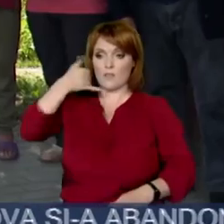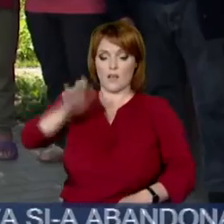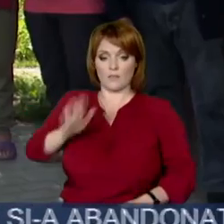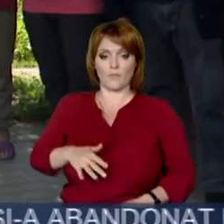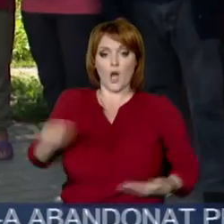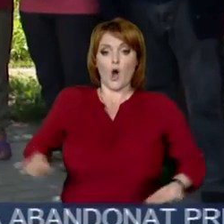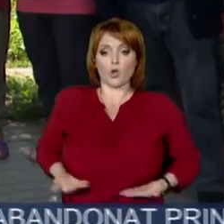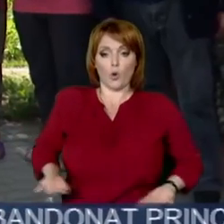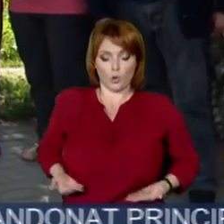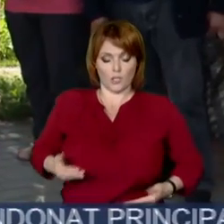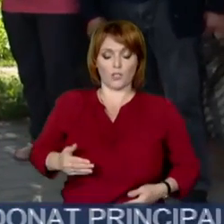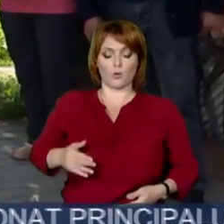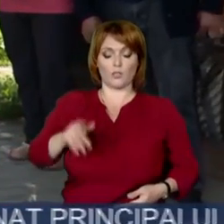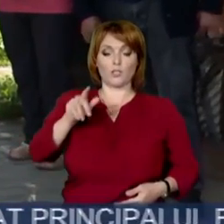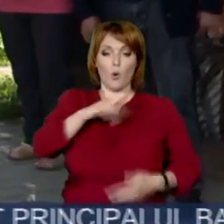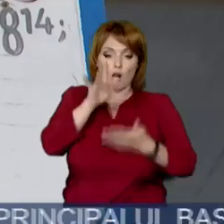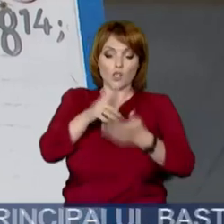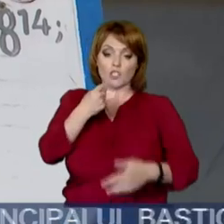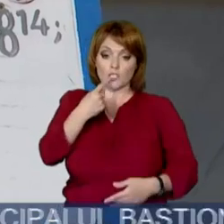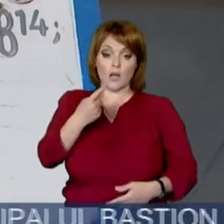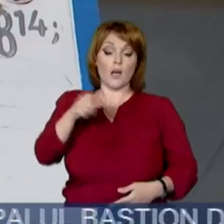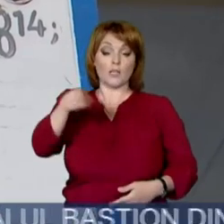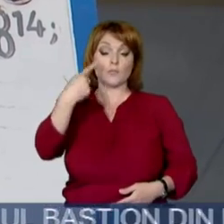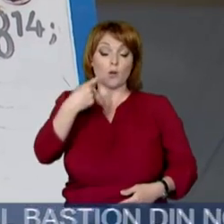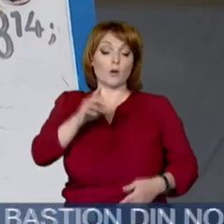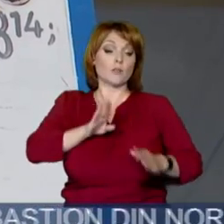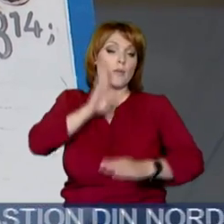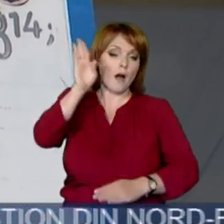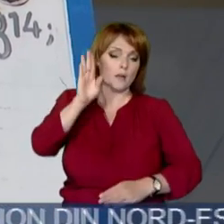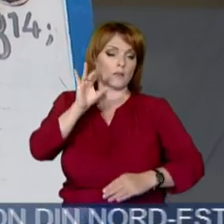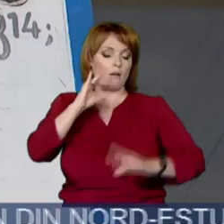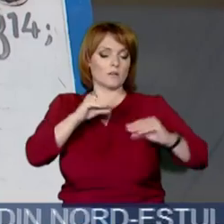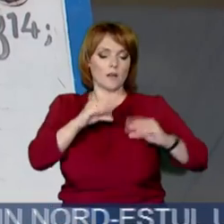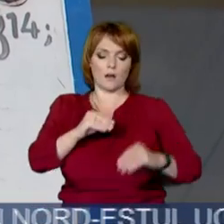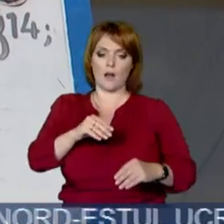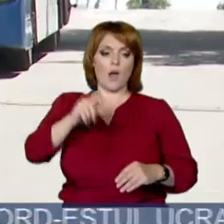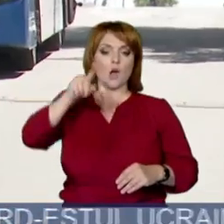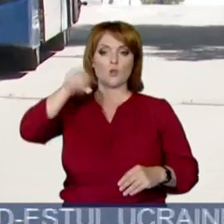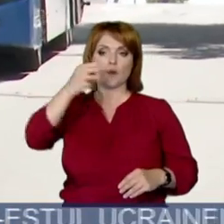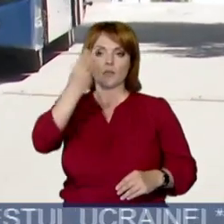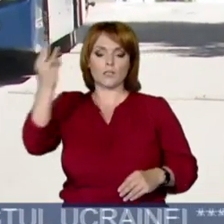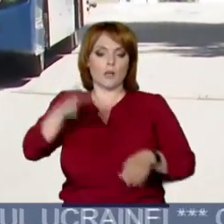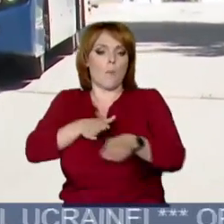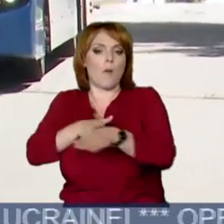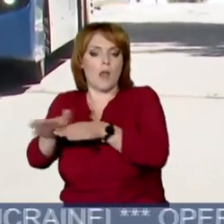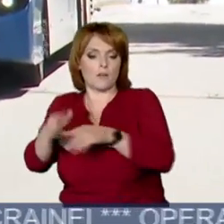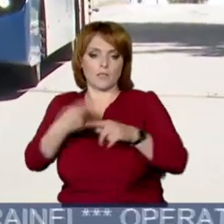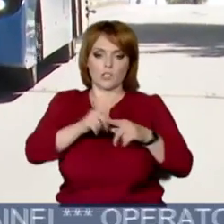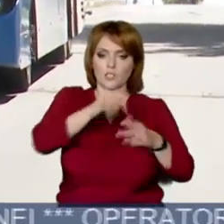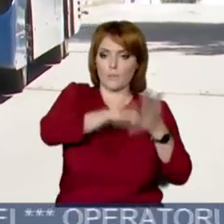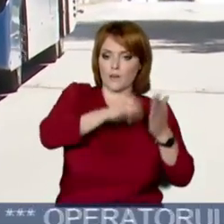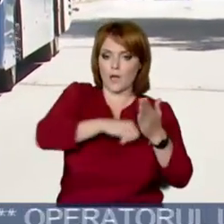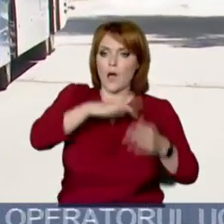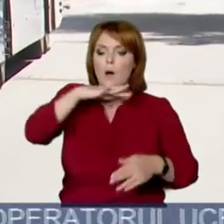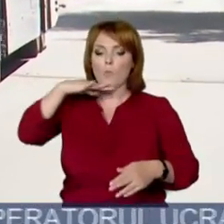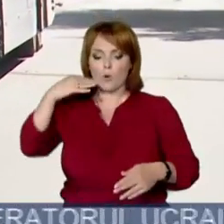Locuitorii din orașul Sângera susțin că în orele de vârf autobuzul de pe ruta numărul 33 este aglomerat, iar din acest motiv mulți ajung